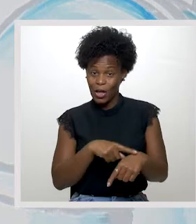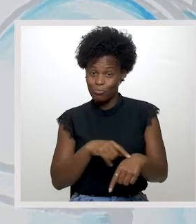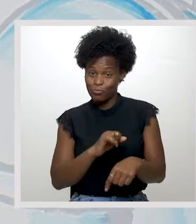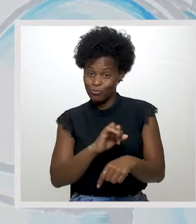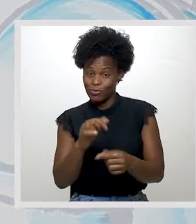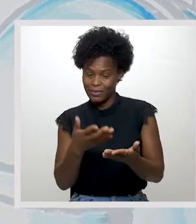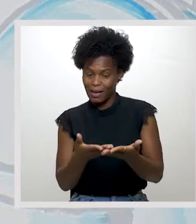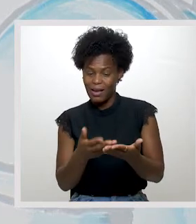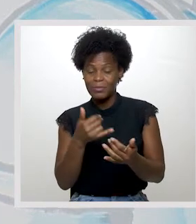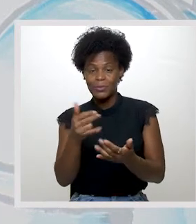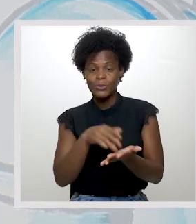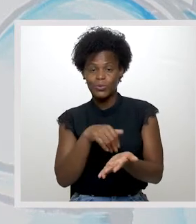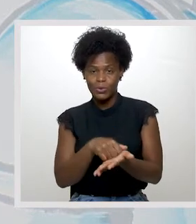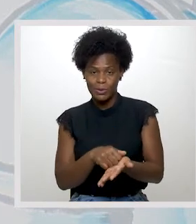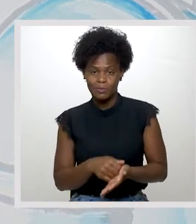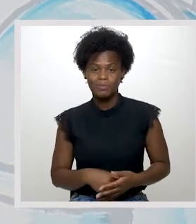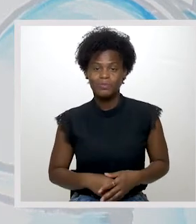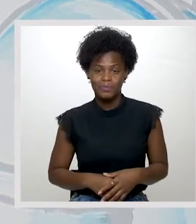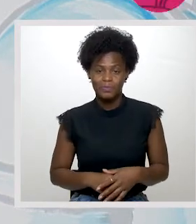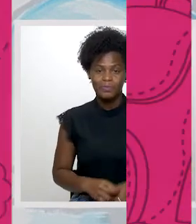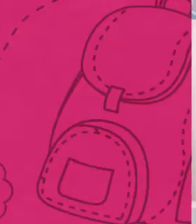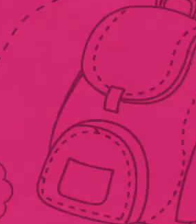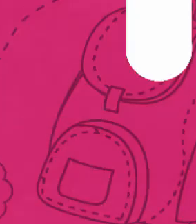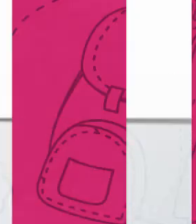temps et on corrige tout de suite.